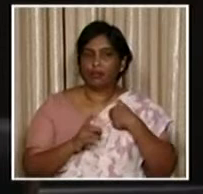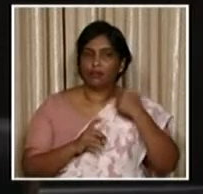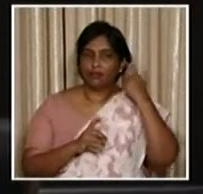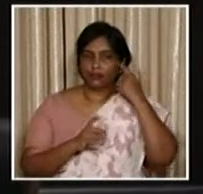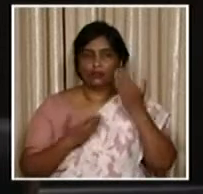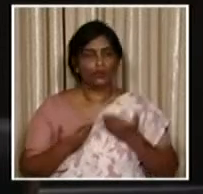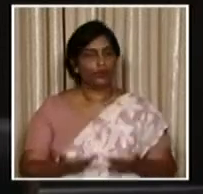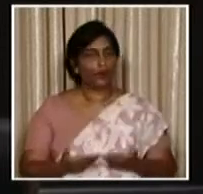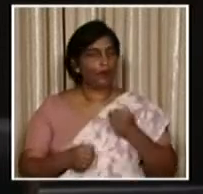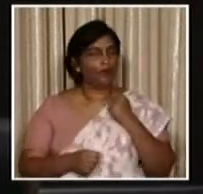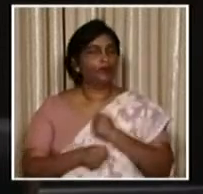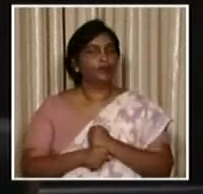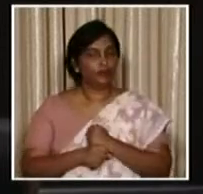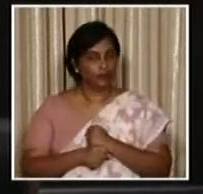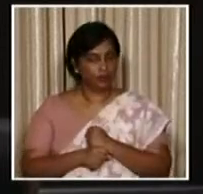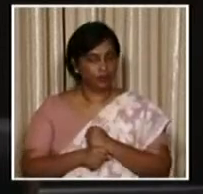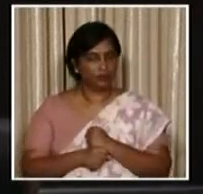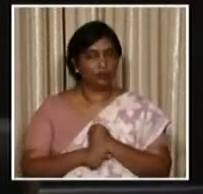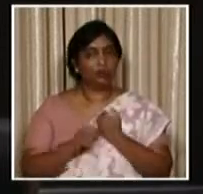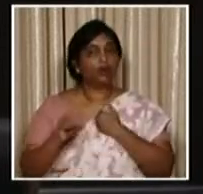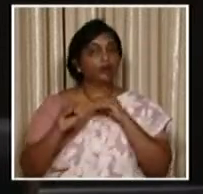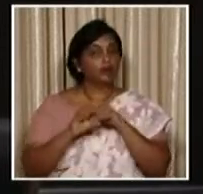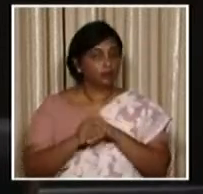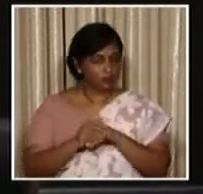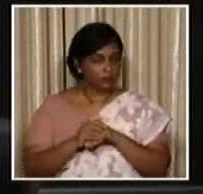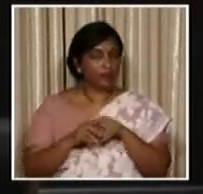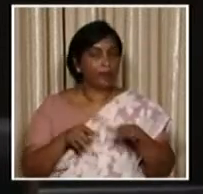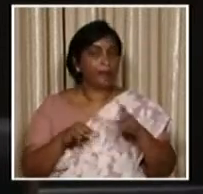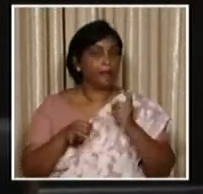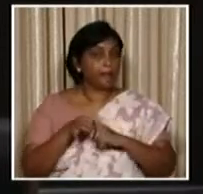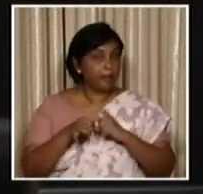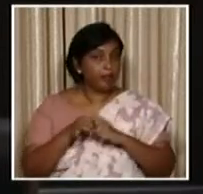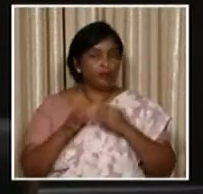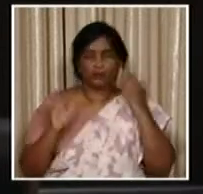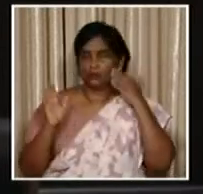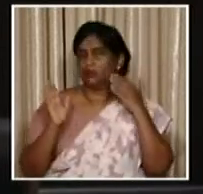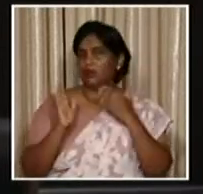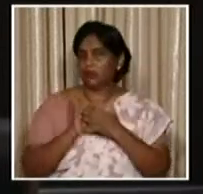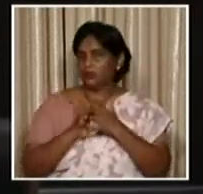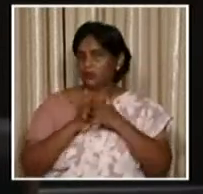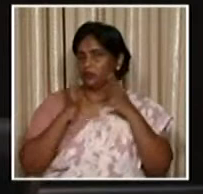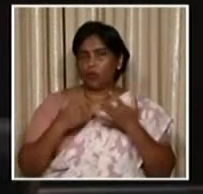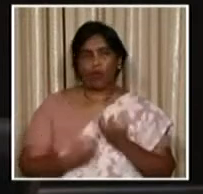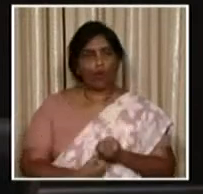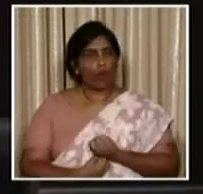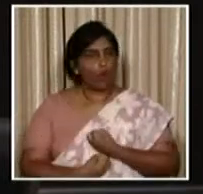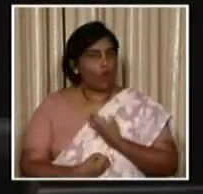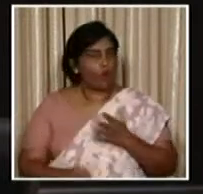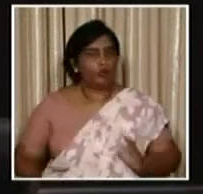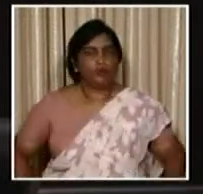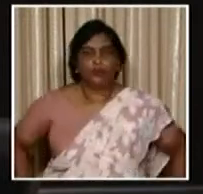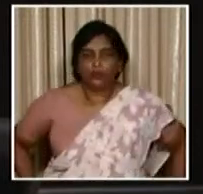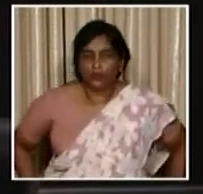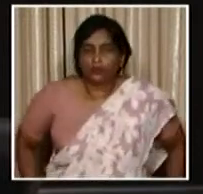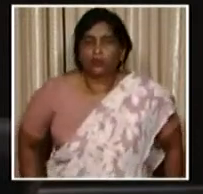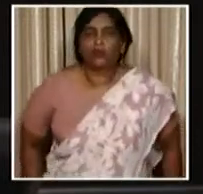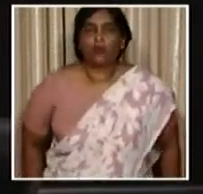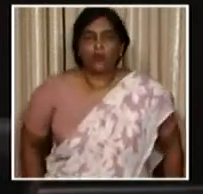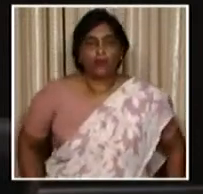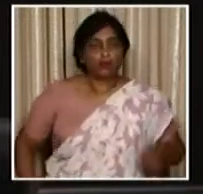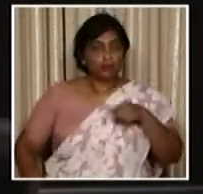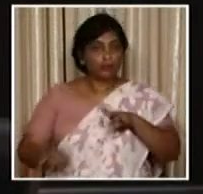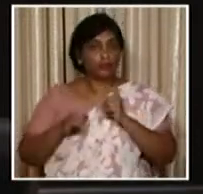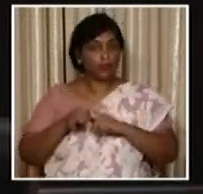දන්නවා වර්තමාන රජය පත් වෙලා මේ ප්‍රශ්නේ කෙරෙහි මොනතරම් උනන්දුවක් සහ මේ